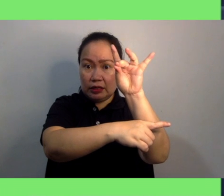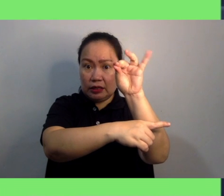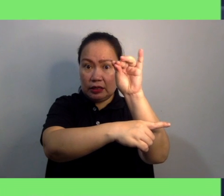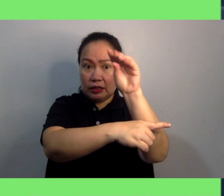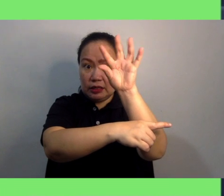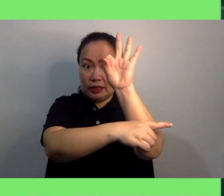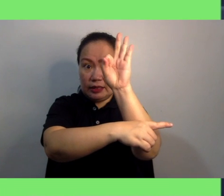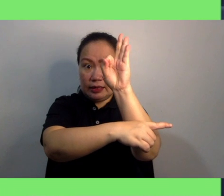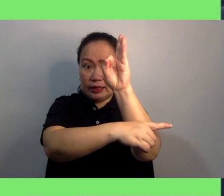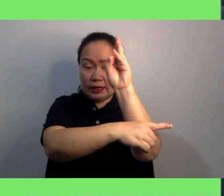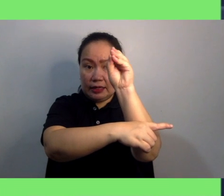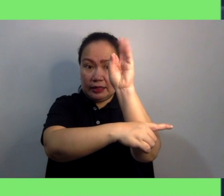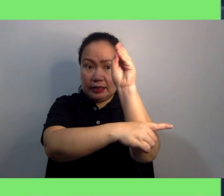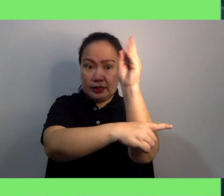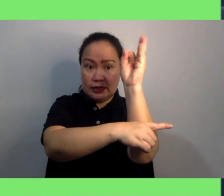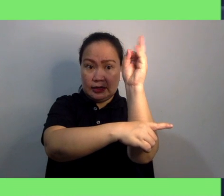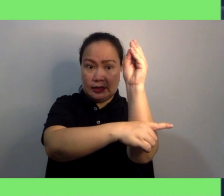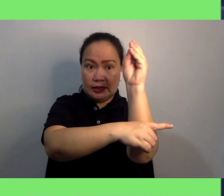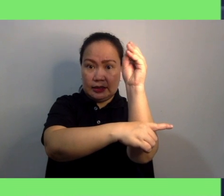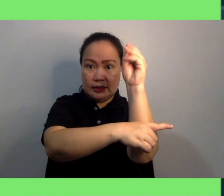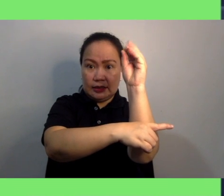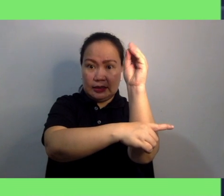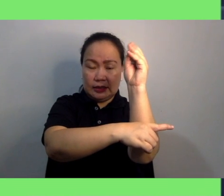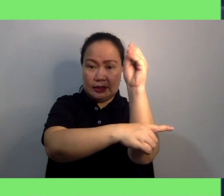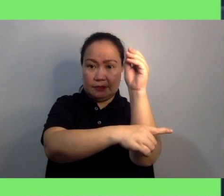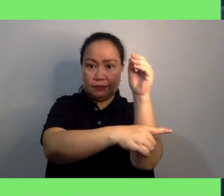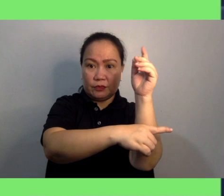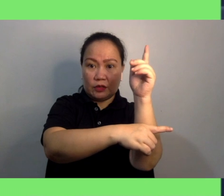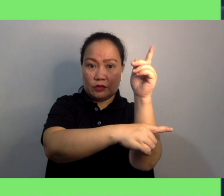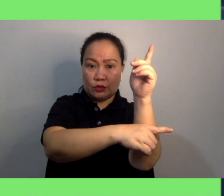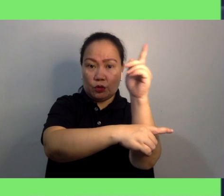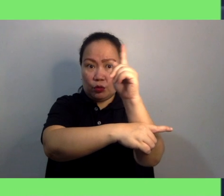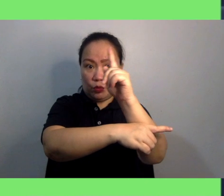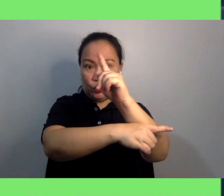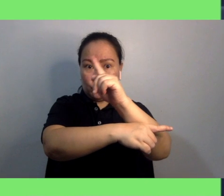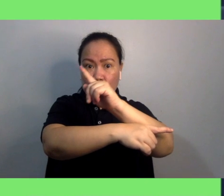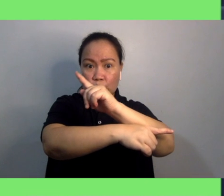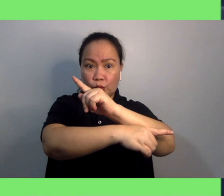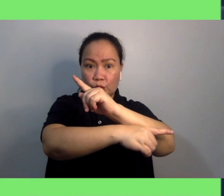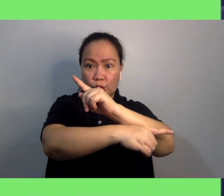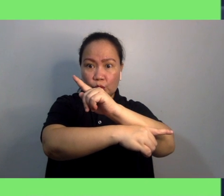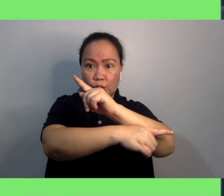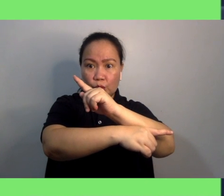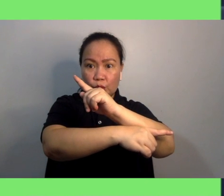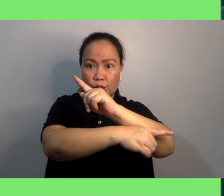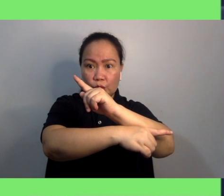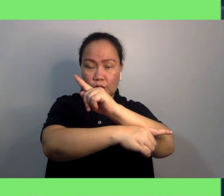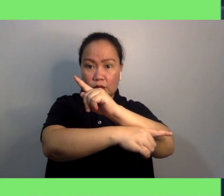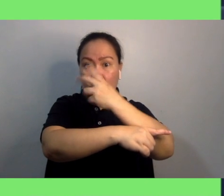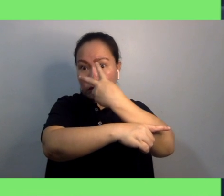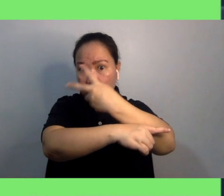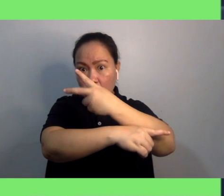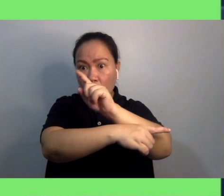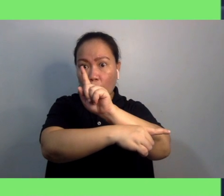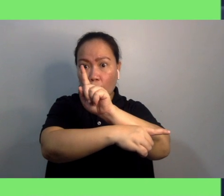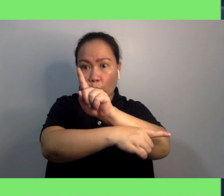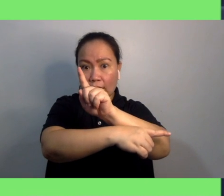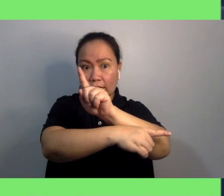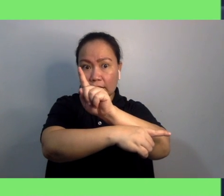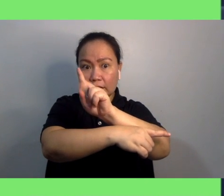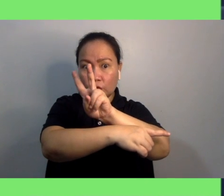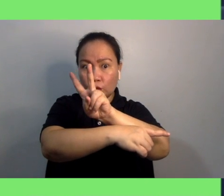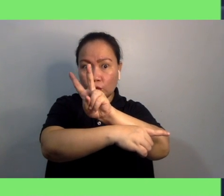taas. So, as you can see, nakatapat siya dito sa 120. So, the measure of the angle is 120 degrees.